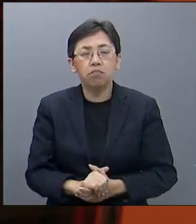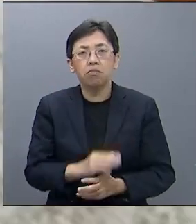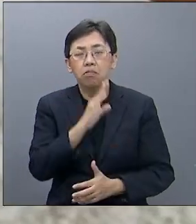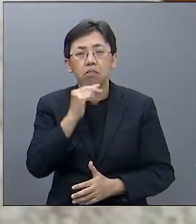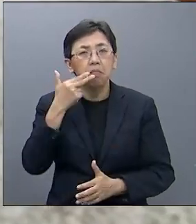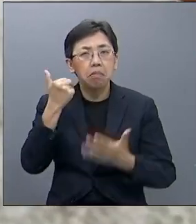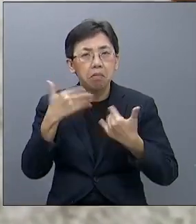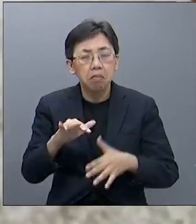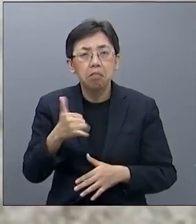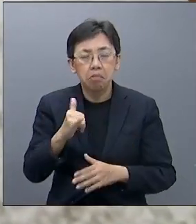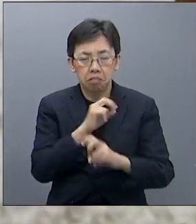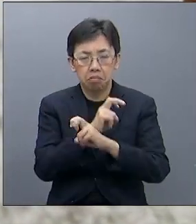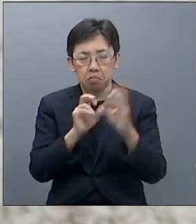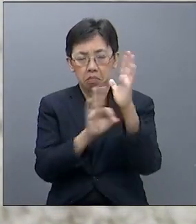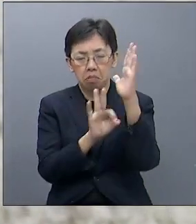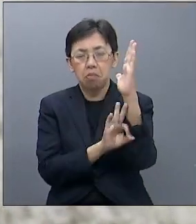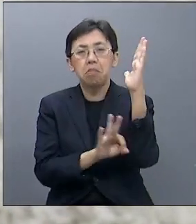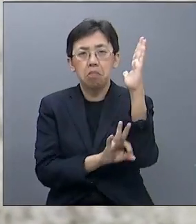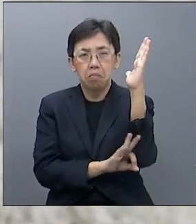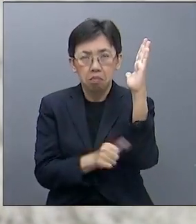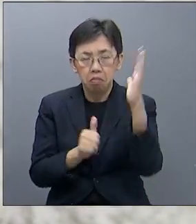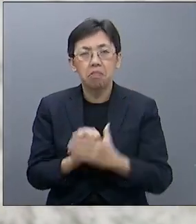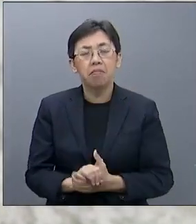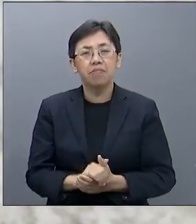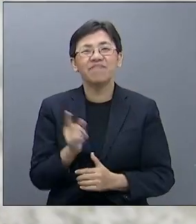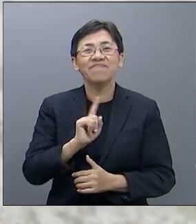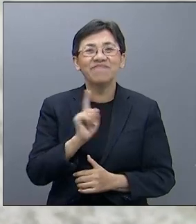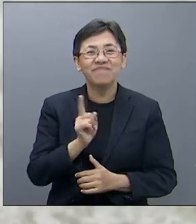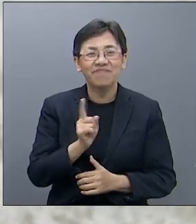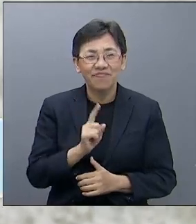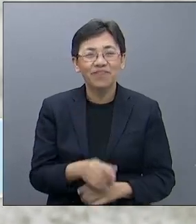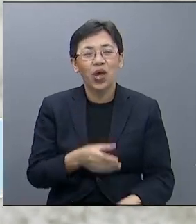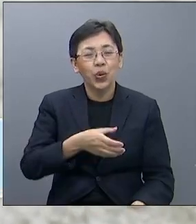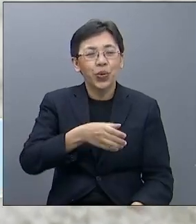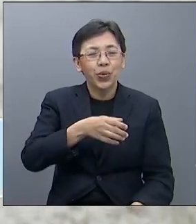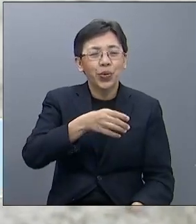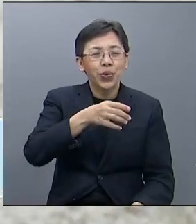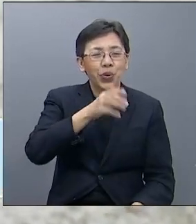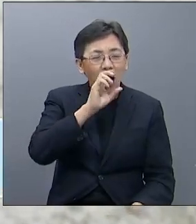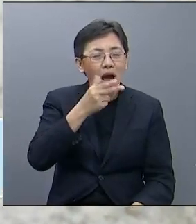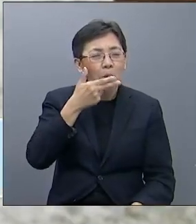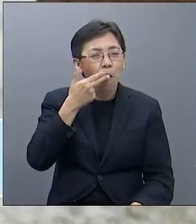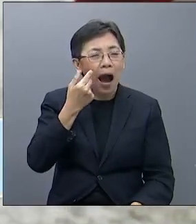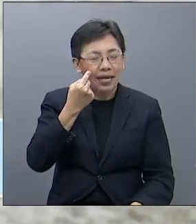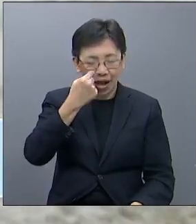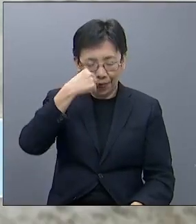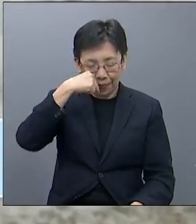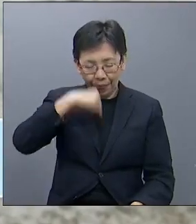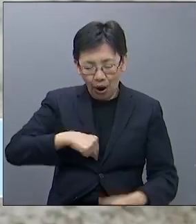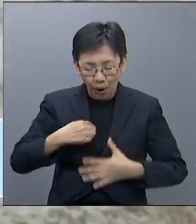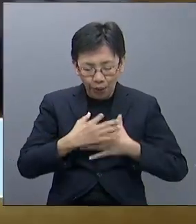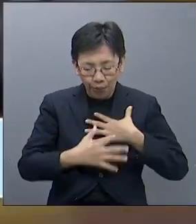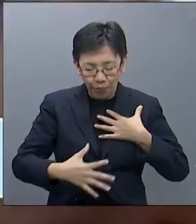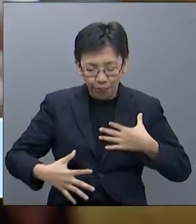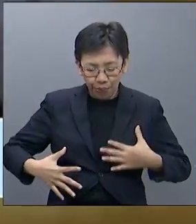มันก็ส่งผลต่อกระดูกพรุนอีกทีนึงเหมือนกัน อ๋อคือมันคืออาศัยปัจจัยเริ่มต้นเนี่ยเพื่อจะลามไปจุดอื่นด้วย ใช่ครับ